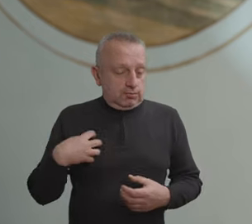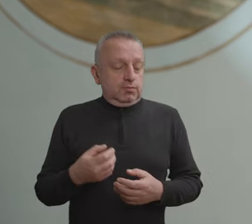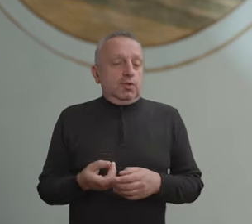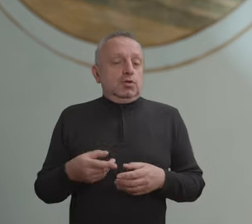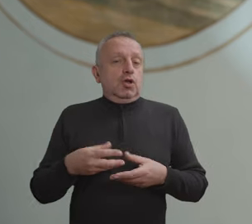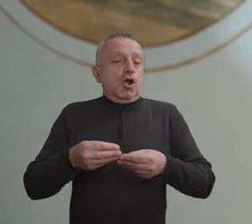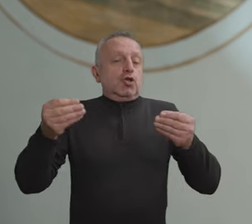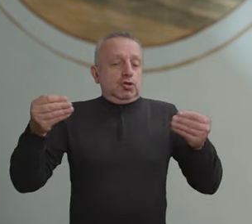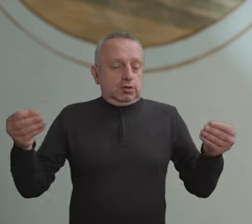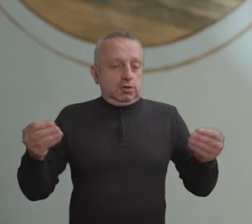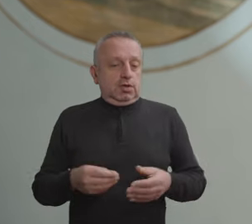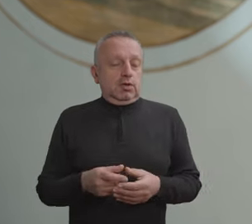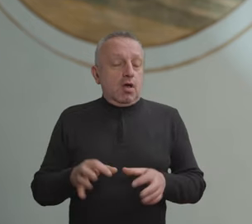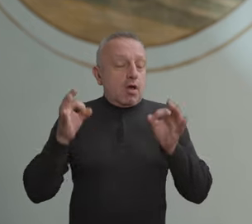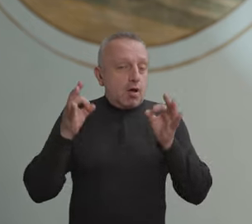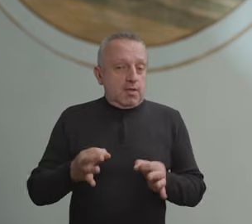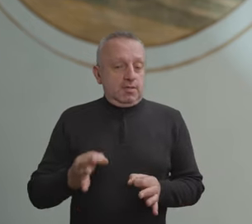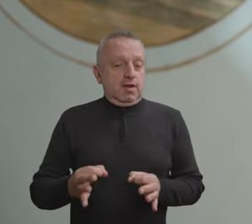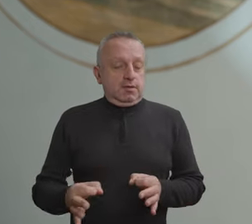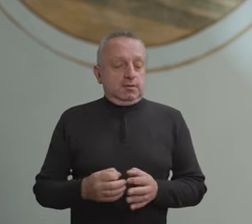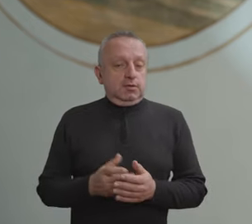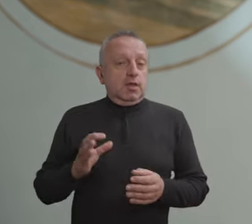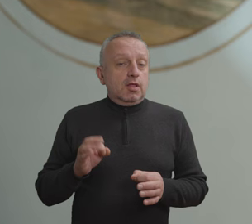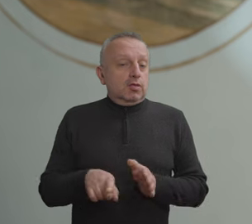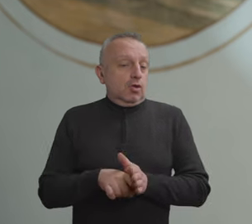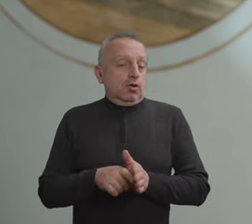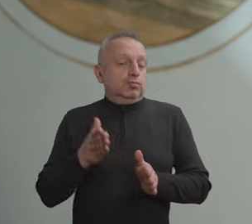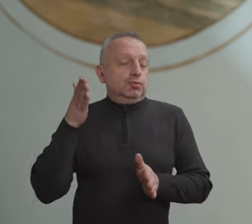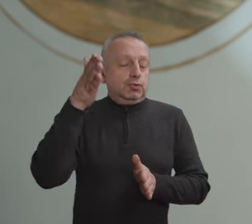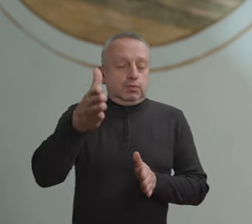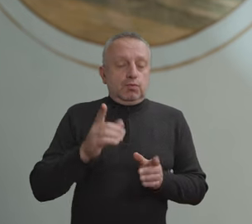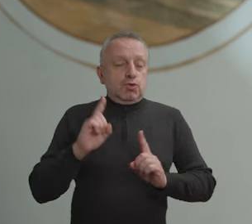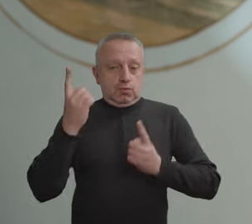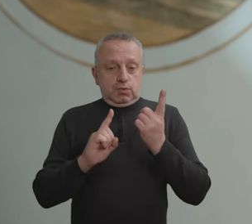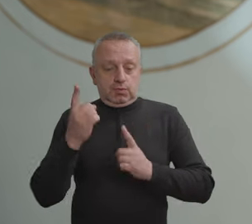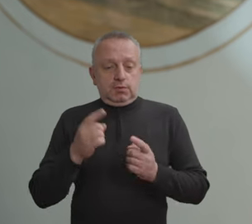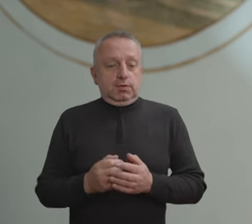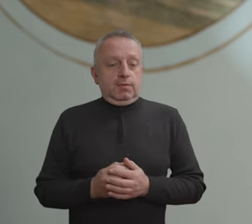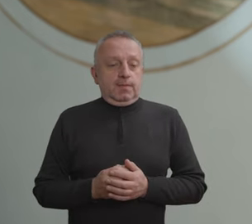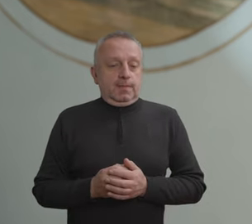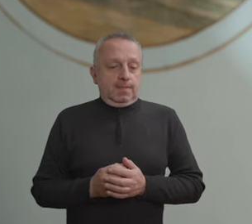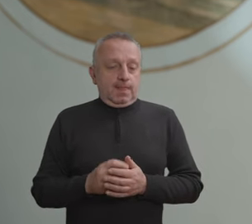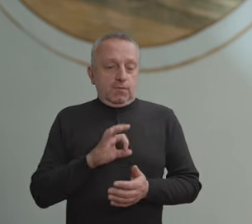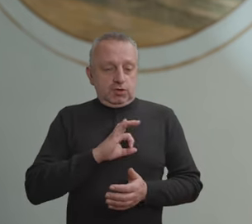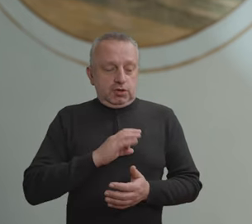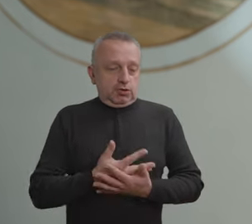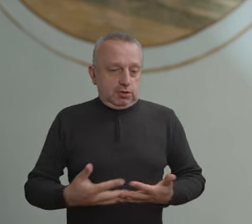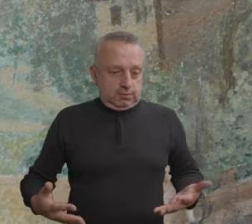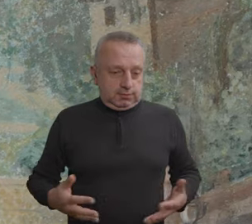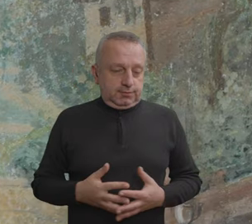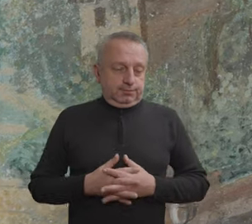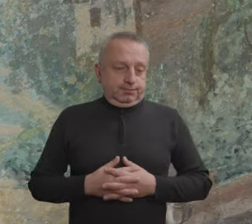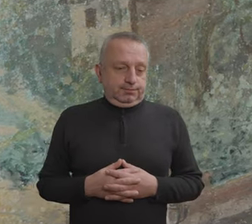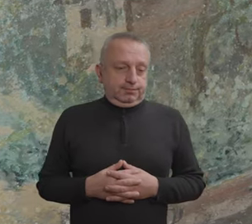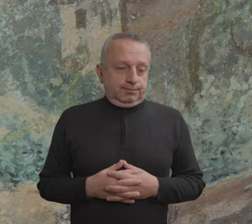Gospodarczego, które miało zrzeszać obecnych bądź przyszłych przemysłowców bądź właścicieli ziemskich.